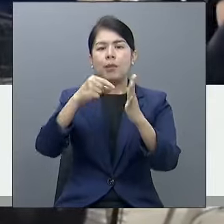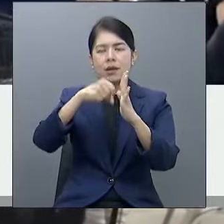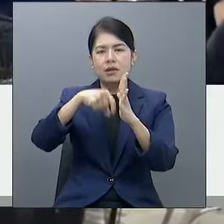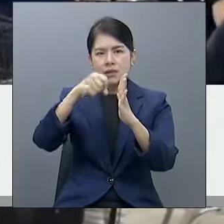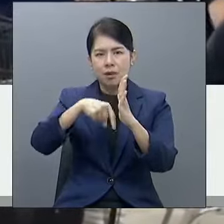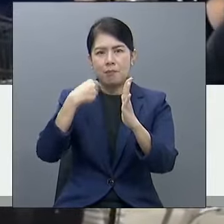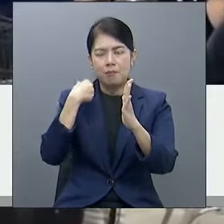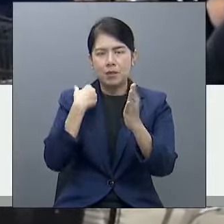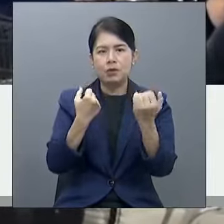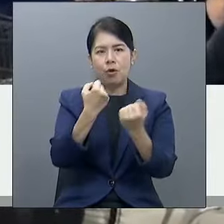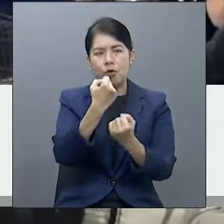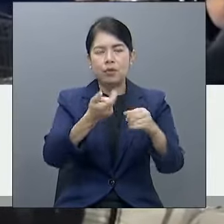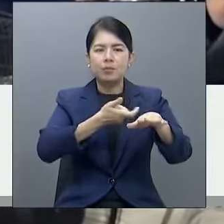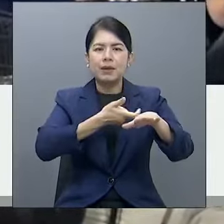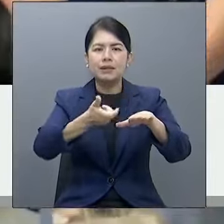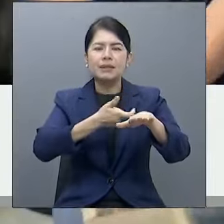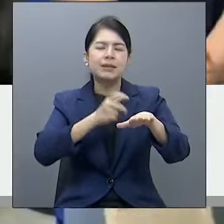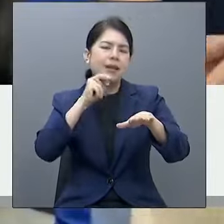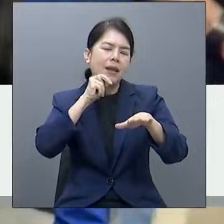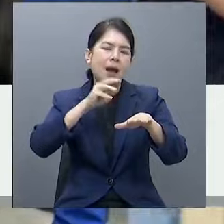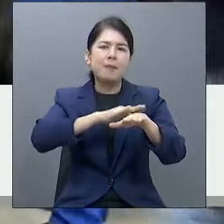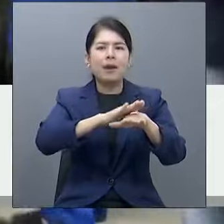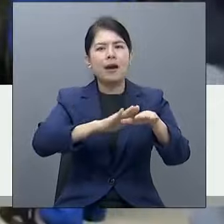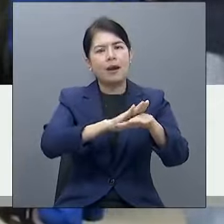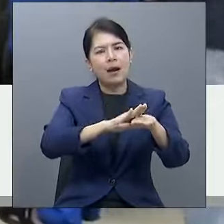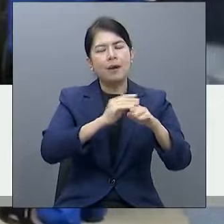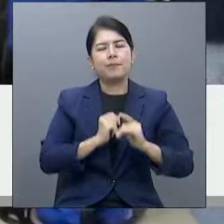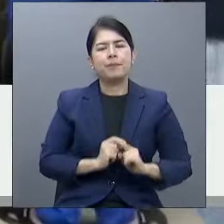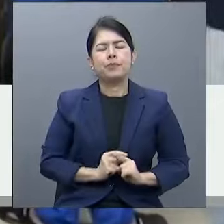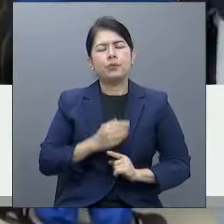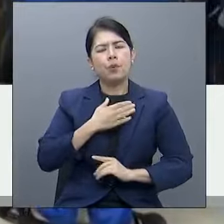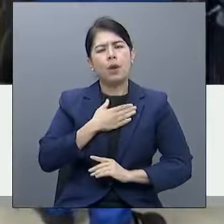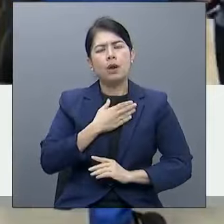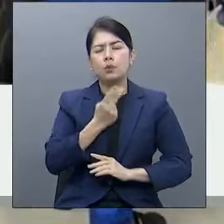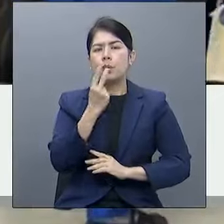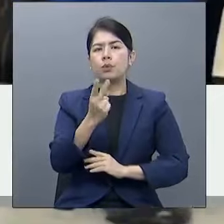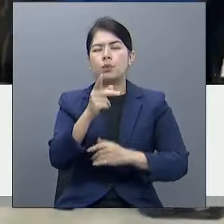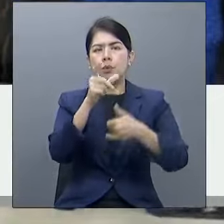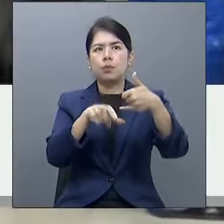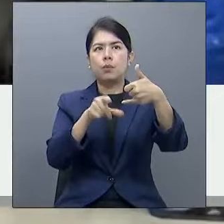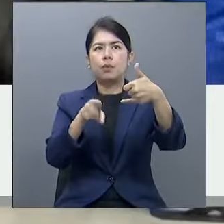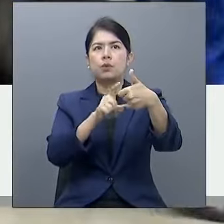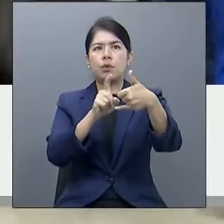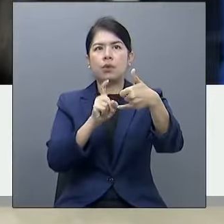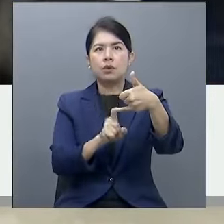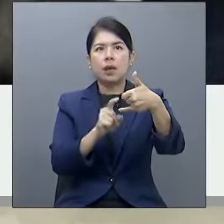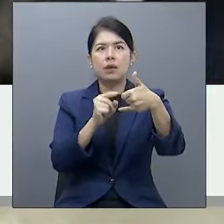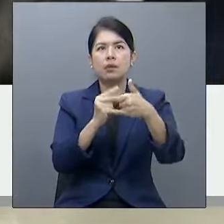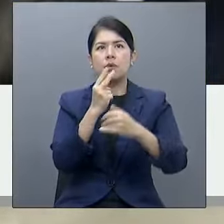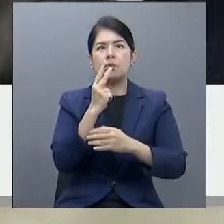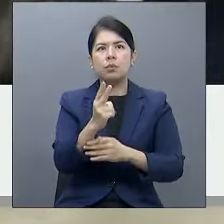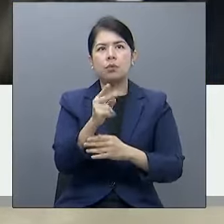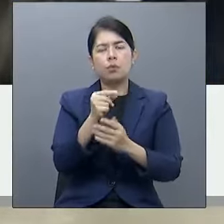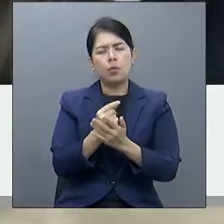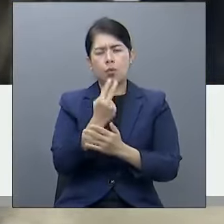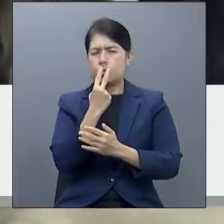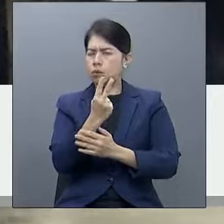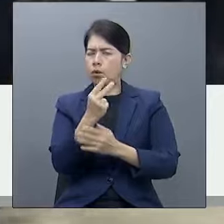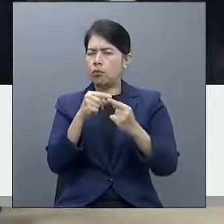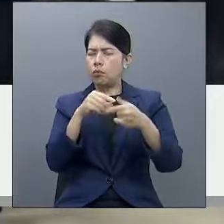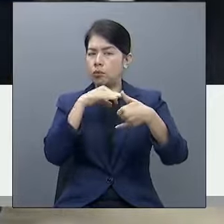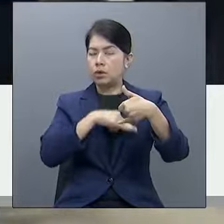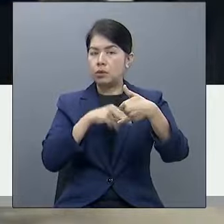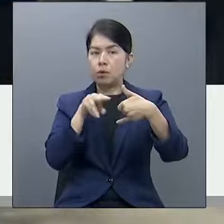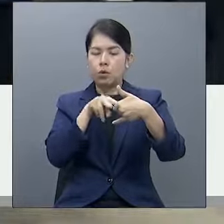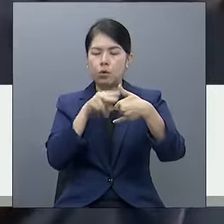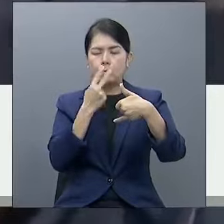างที่หน้าบ้านระหว่างนั้นนายกิตไม่แสดงหรือว่ามีพิรุธใดที่แสดงให้เห็นว่าเป็นคนทำร้ายสามีค่ะซึ่งตลอดเวล